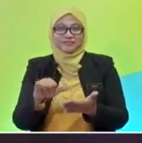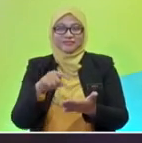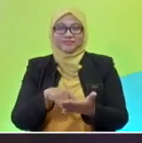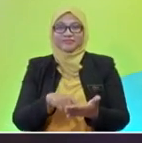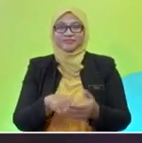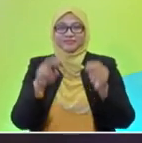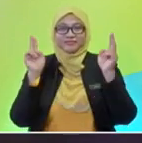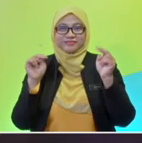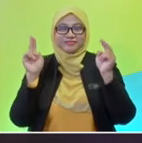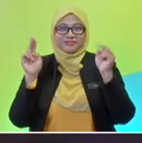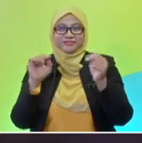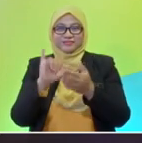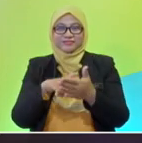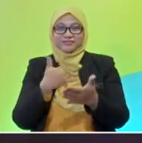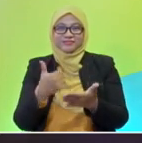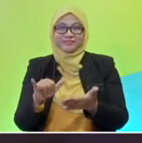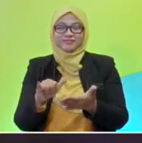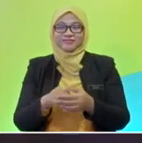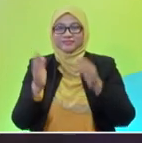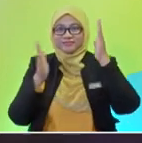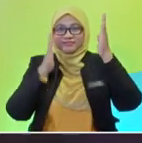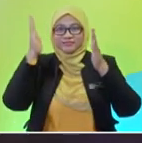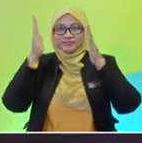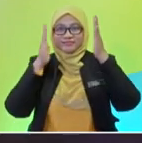Tajuk syair ini ialah Malaysia